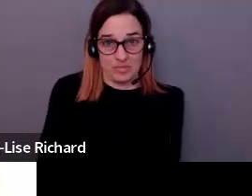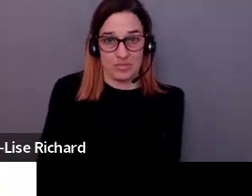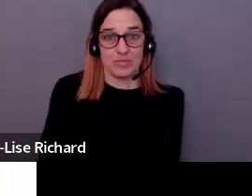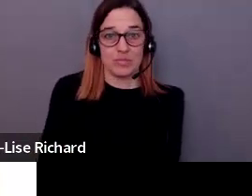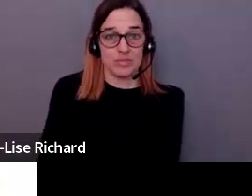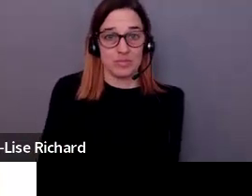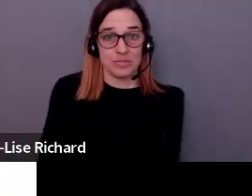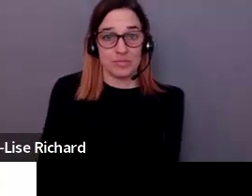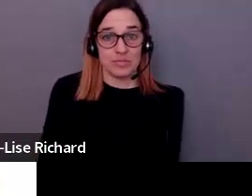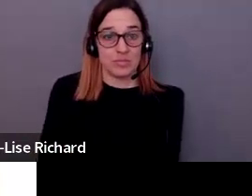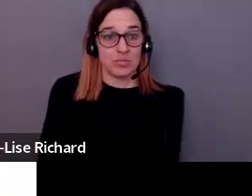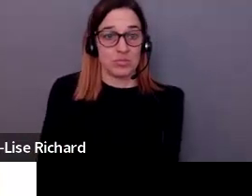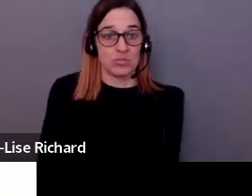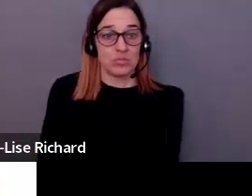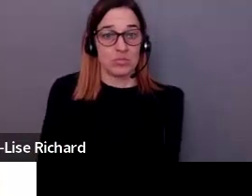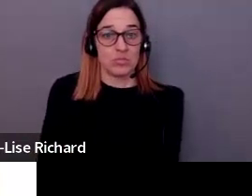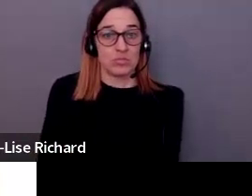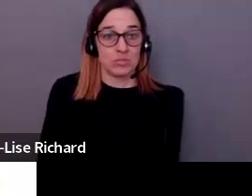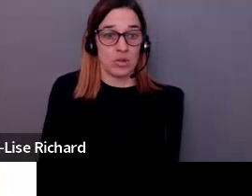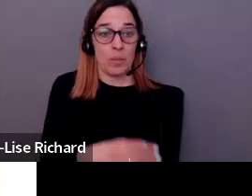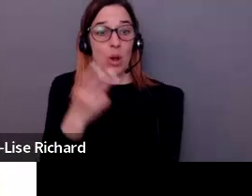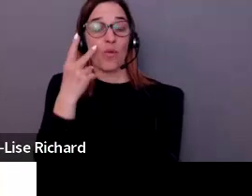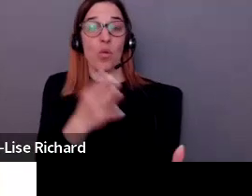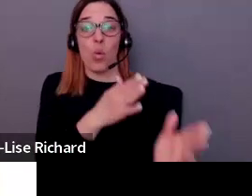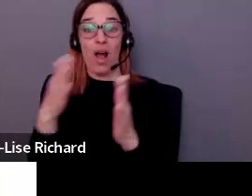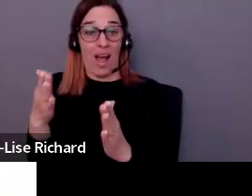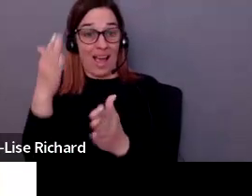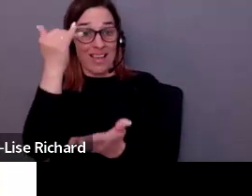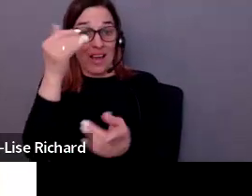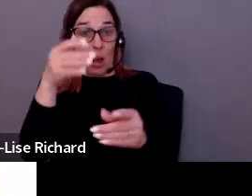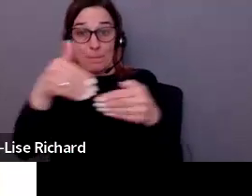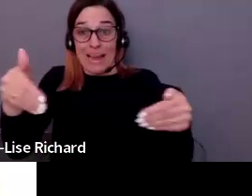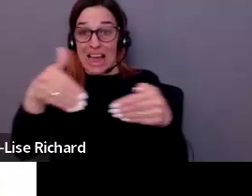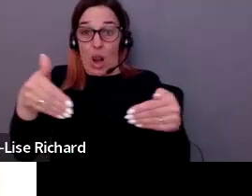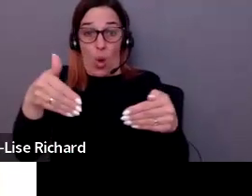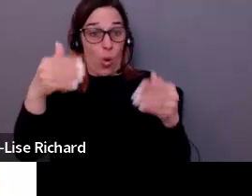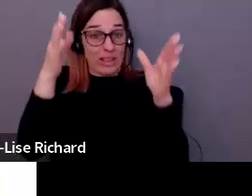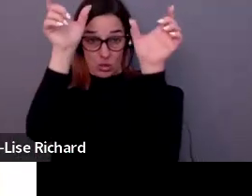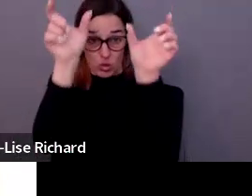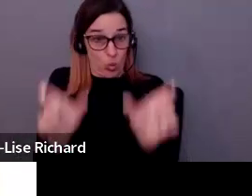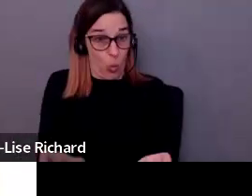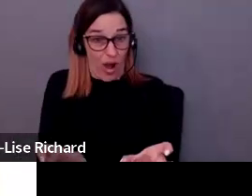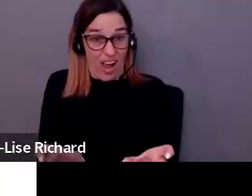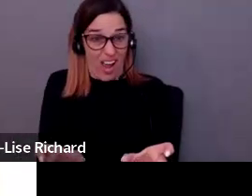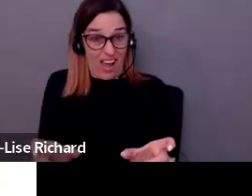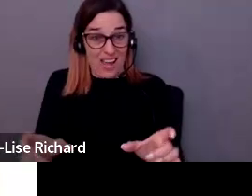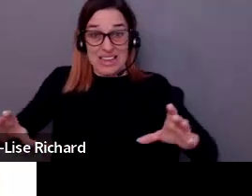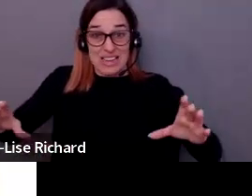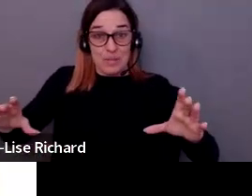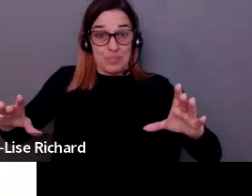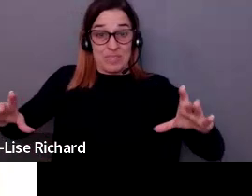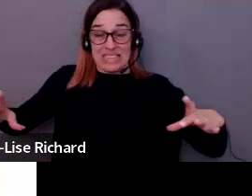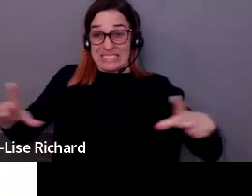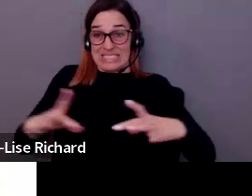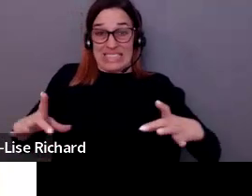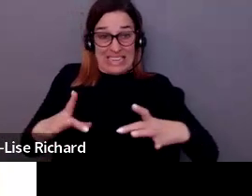Voilà. Mais comme là, on voit le pantalon qui arrête à la cheville, il est droit, centré, pas centré,